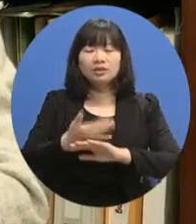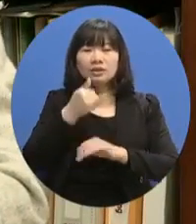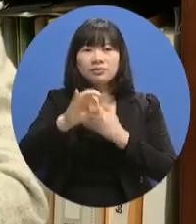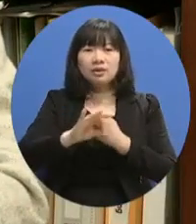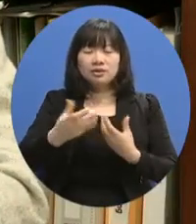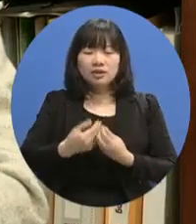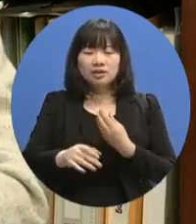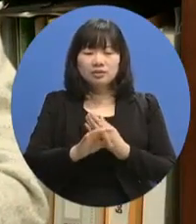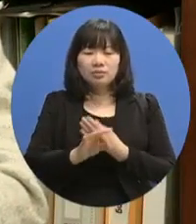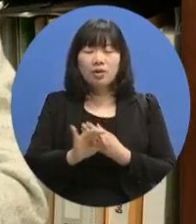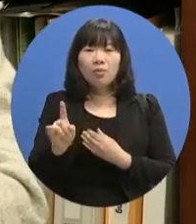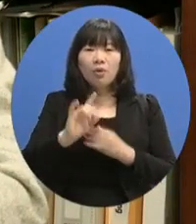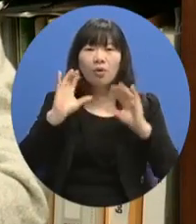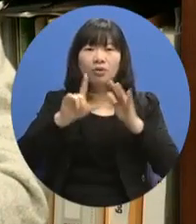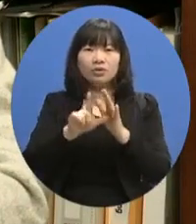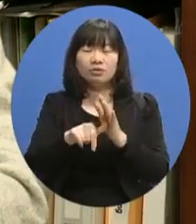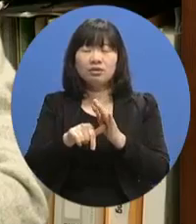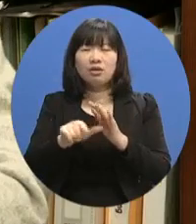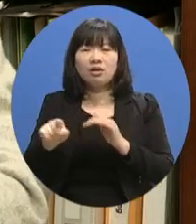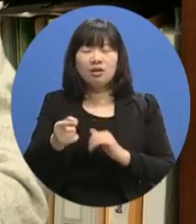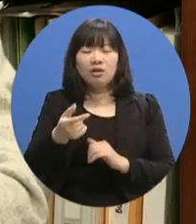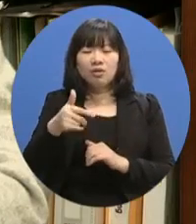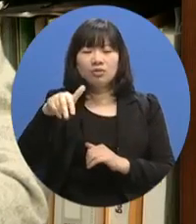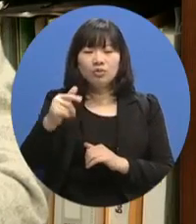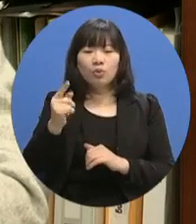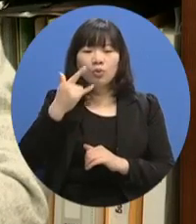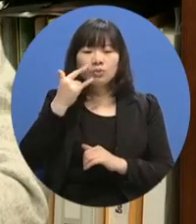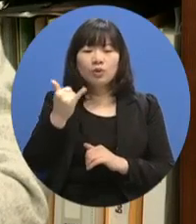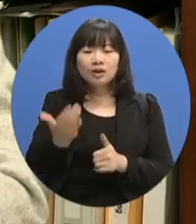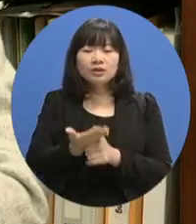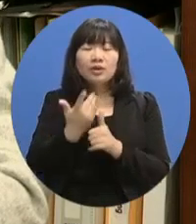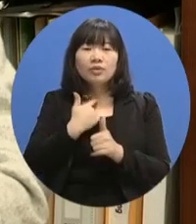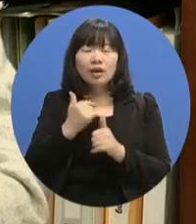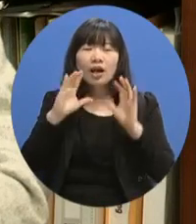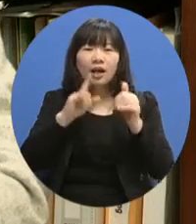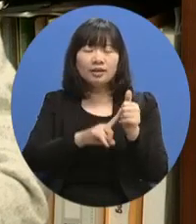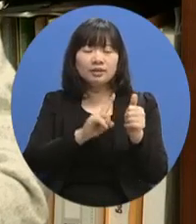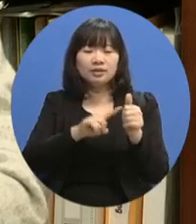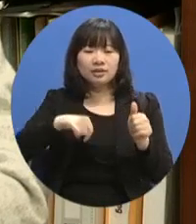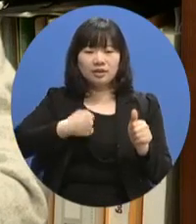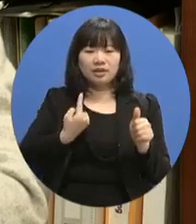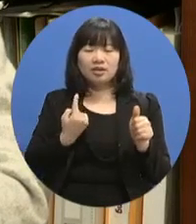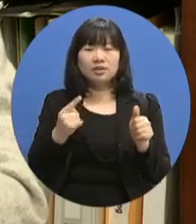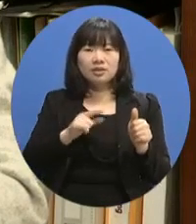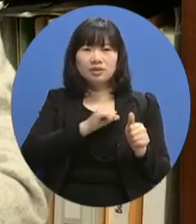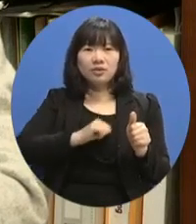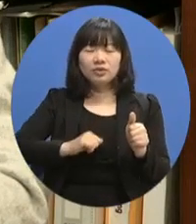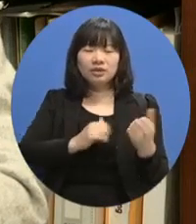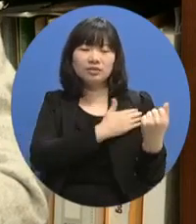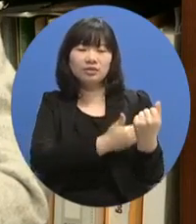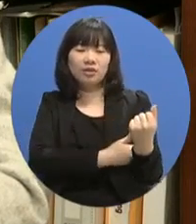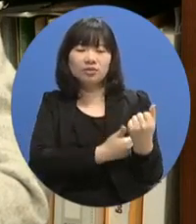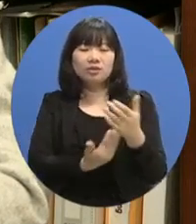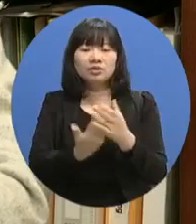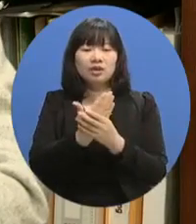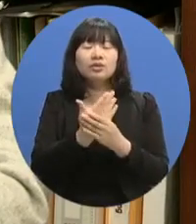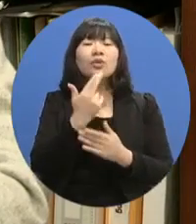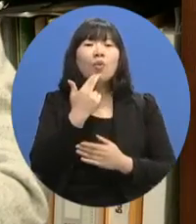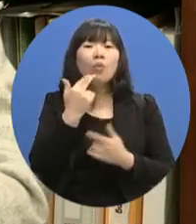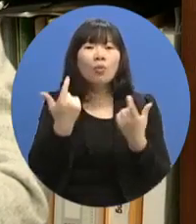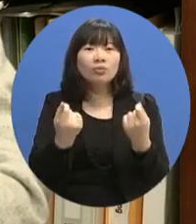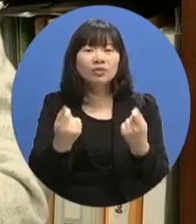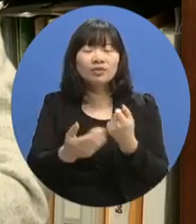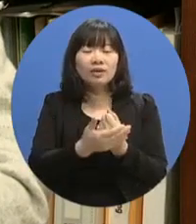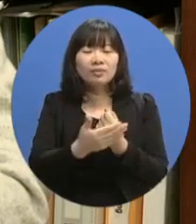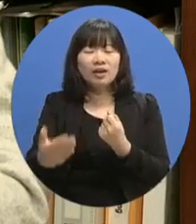예를 들면, 뭐, 어릴 때 조부모가 키웠던 아이들은 자기 절제력 같은 게 굉장히 생기지 않을 수 있거든요.